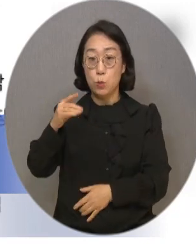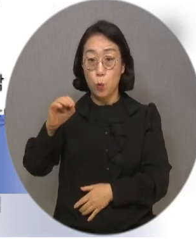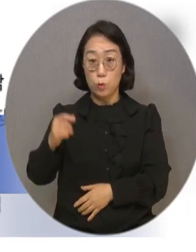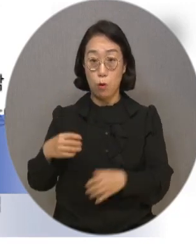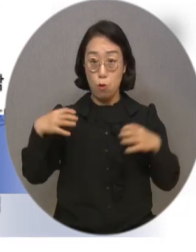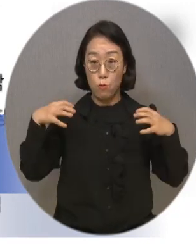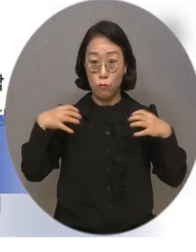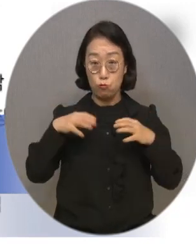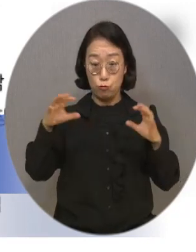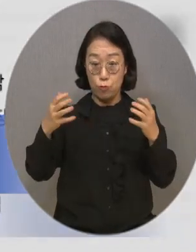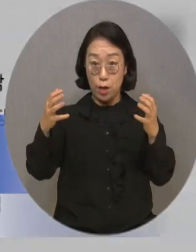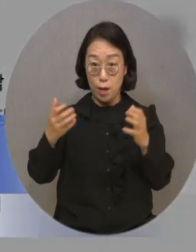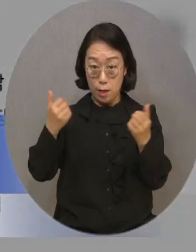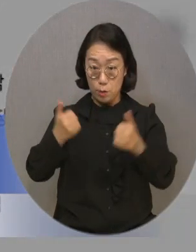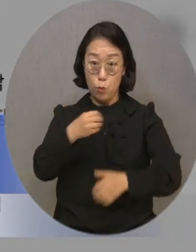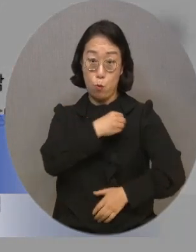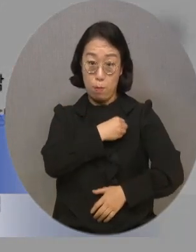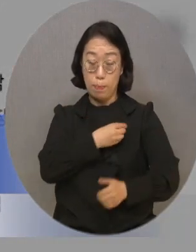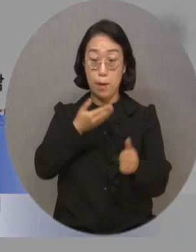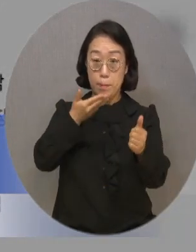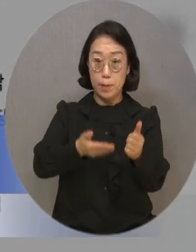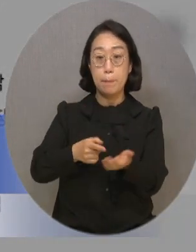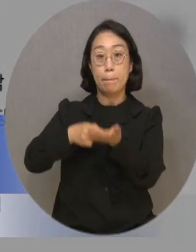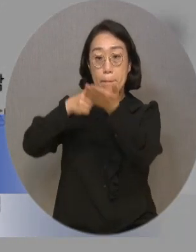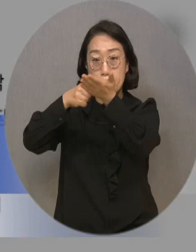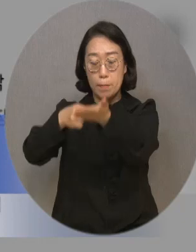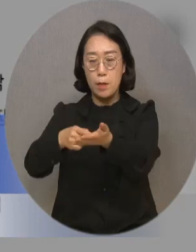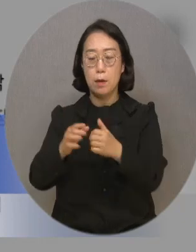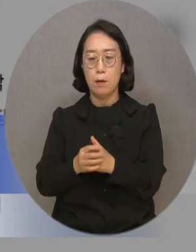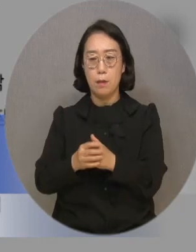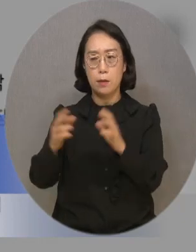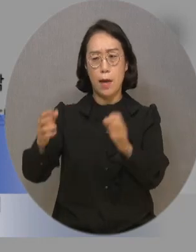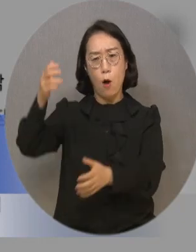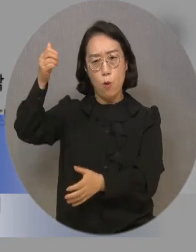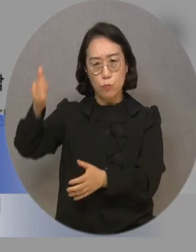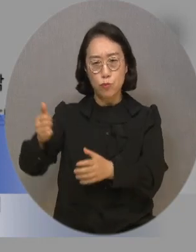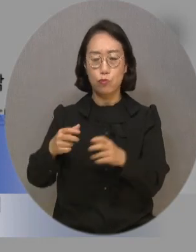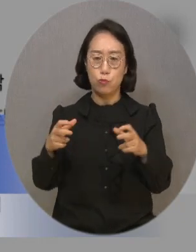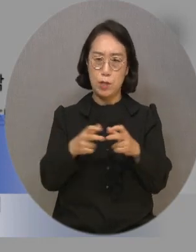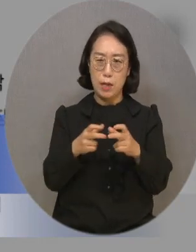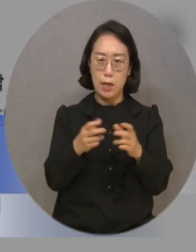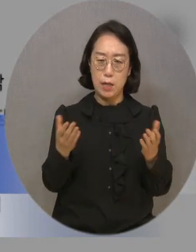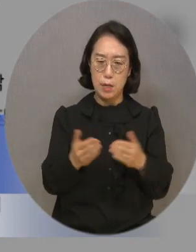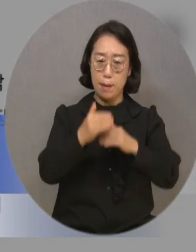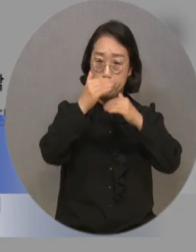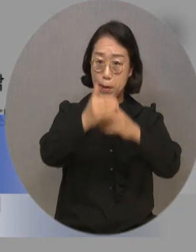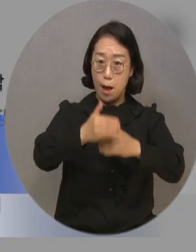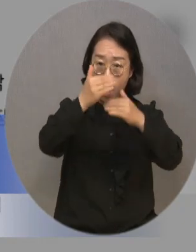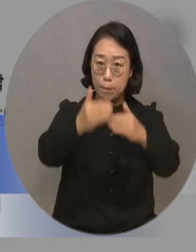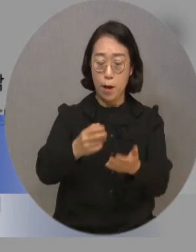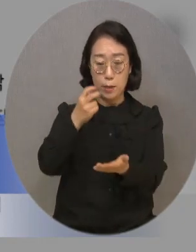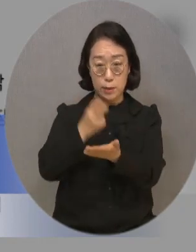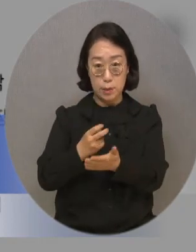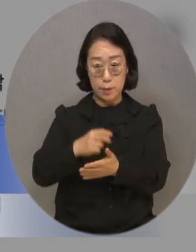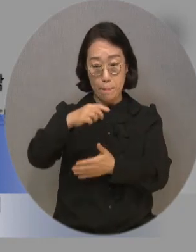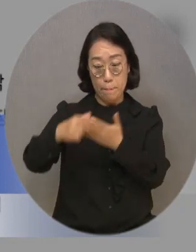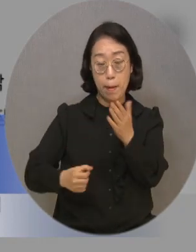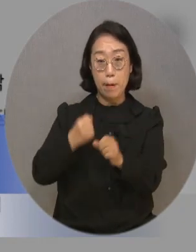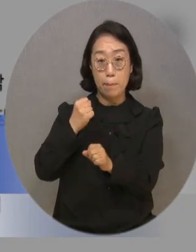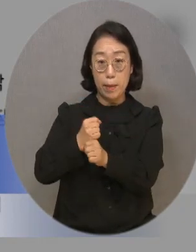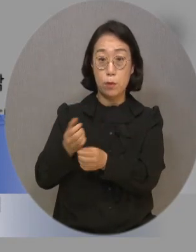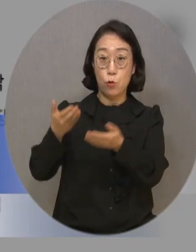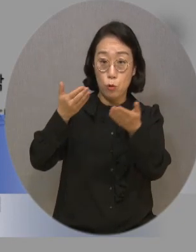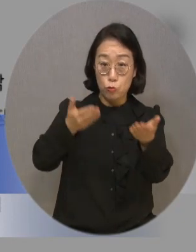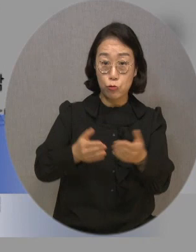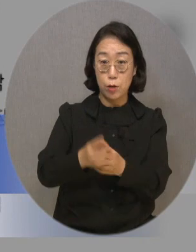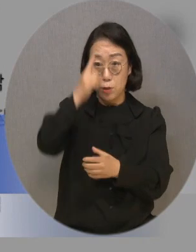개정 법률은 이 사업주가 장애인 직무 수행의 절차와 방법의 표준을 규정한 지침을 개발, 제공하는 경우